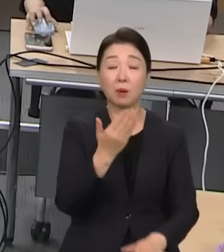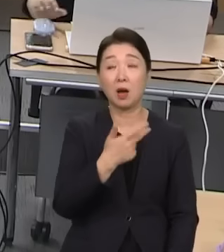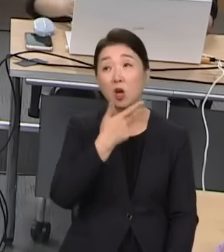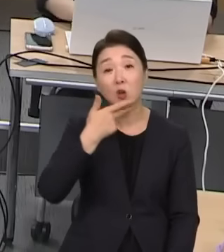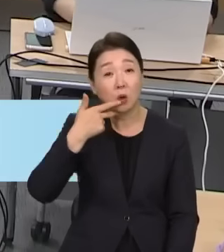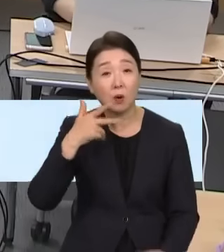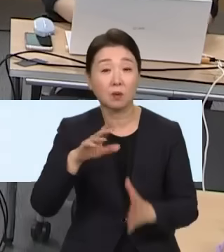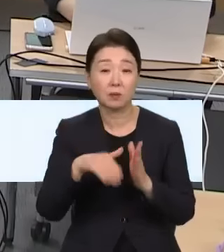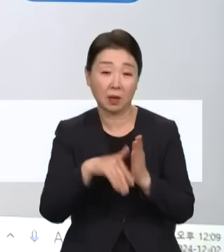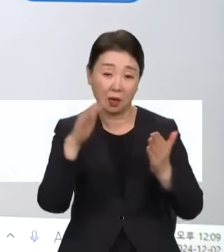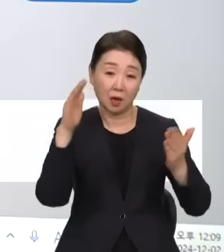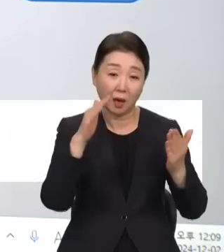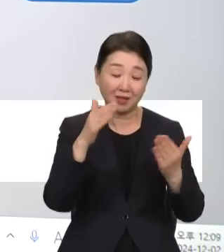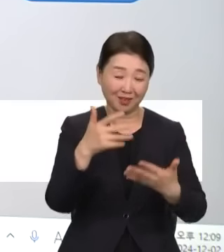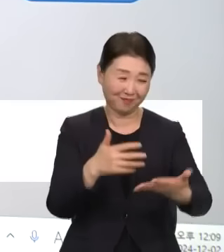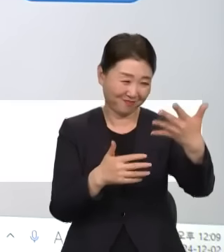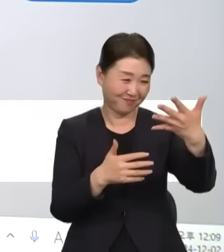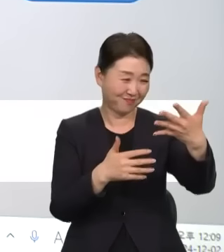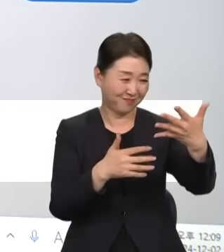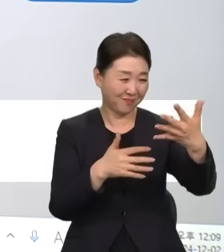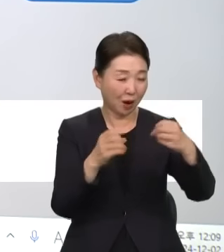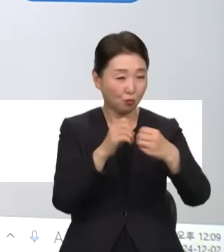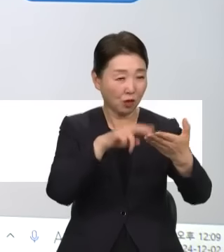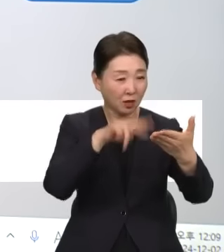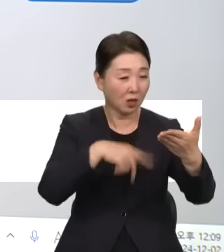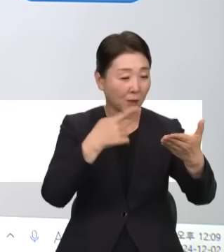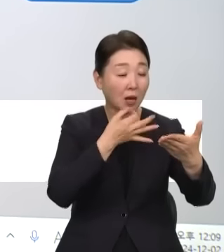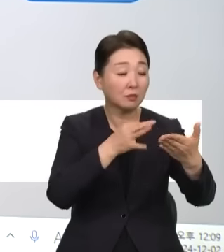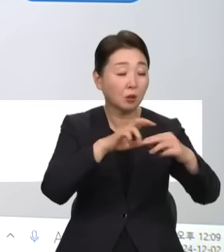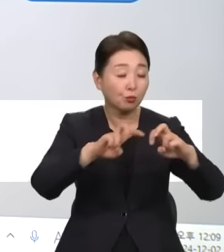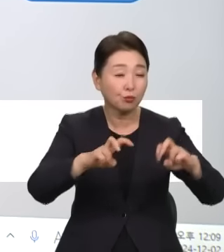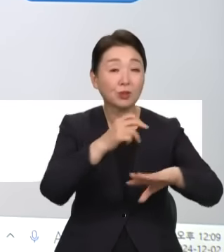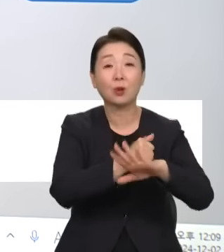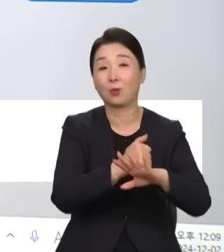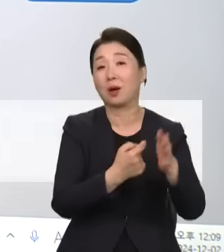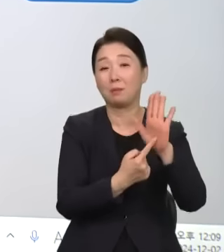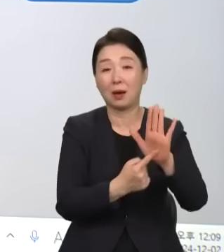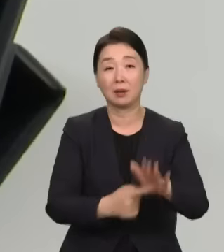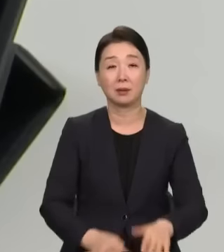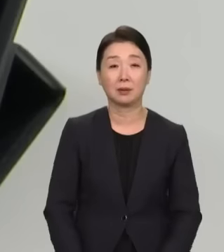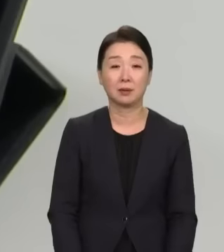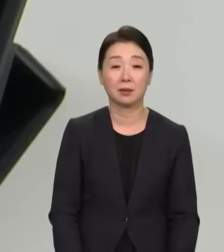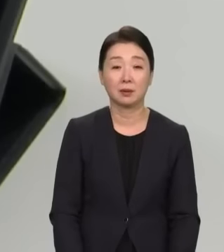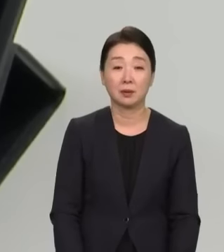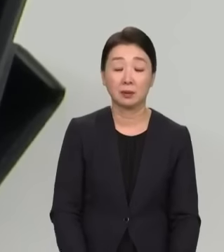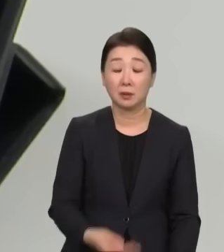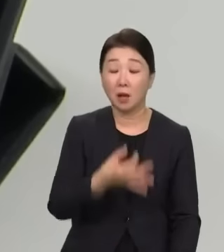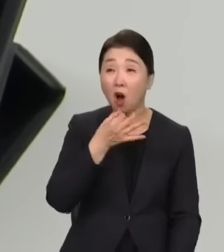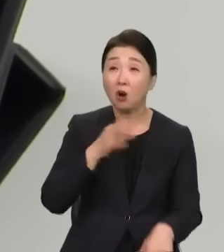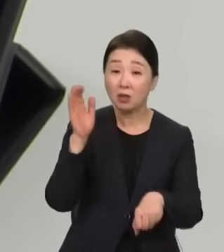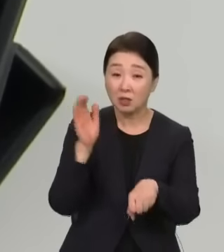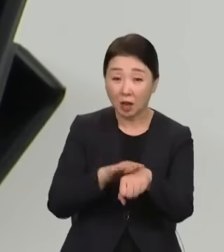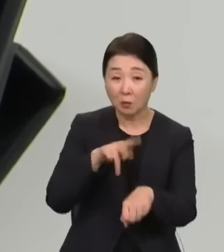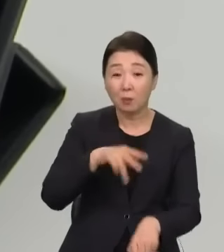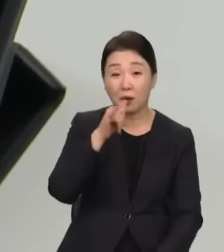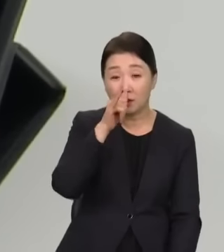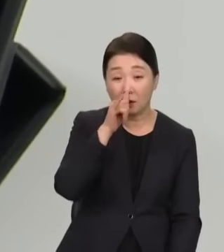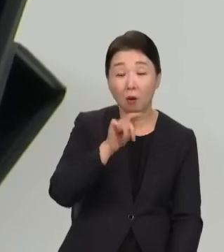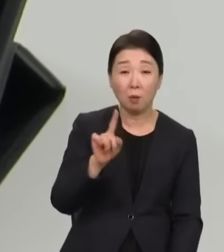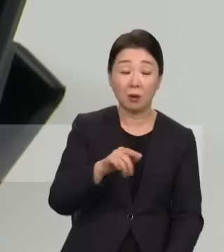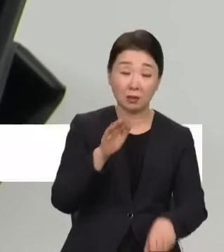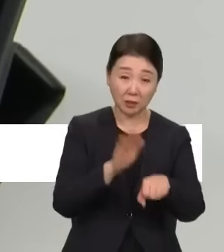경우 학생이 화면에 뜬 문장을 읽으면 음성을 분석한 결과가 나옵니다. 잘못된 억양으로 읽으면